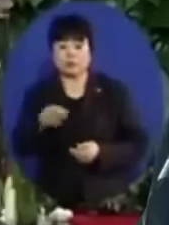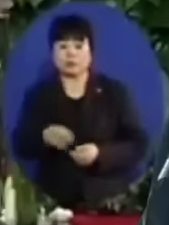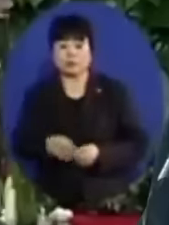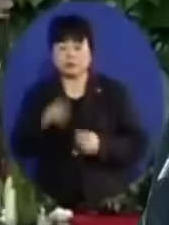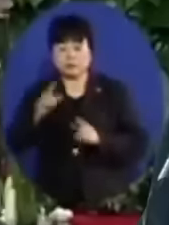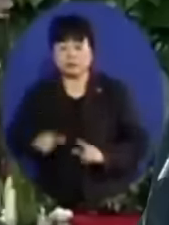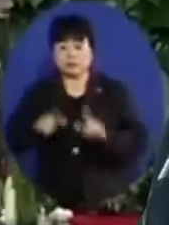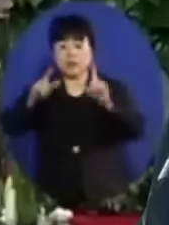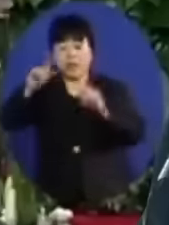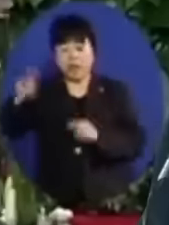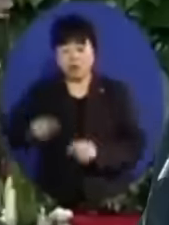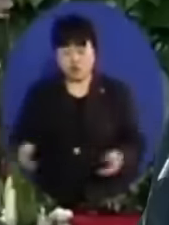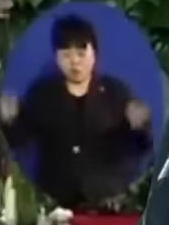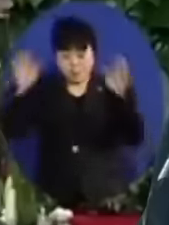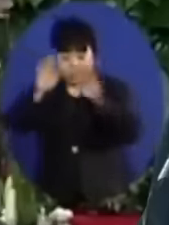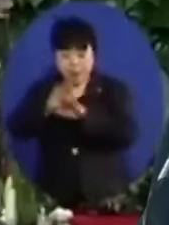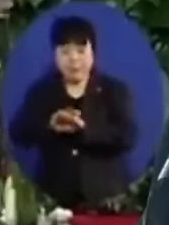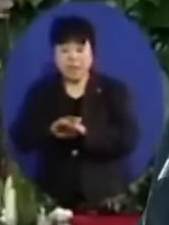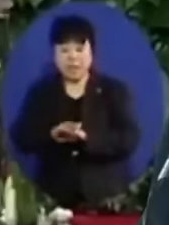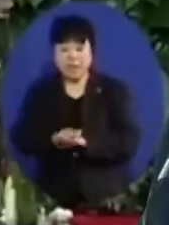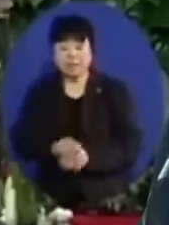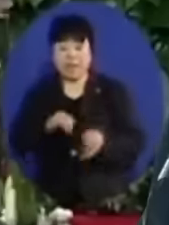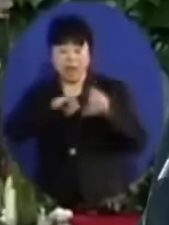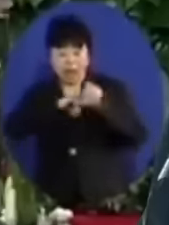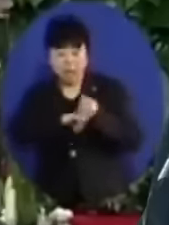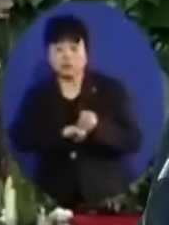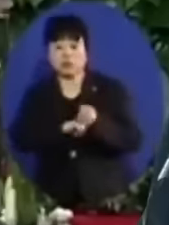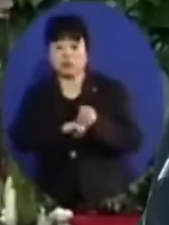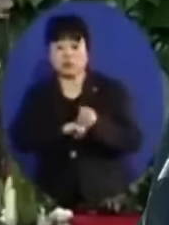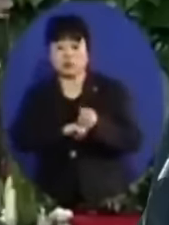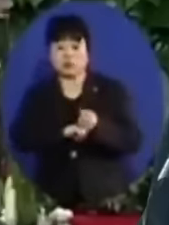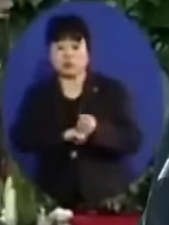그날 하루 저녁에 언약으로 다 약속이 됐습니다.